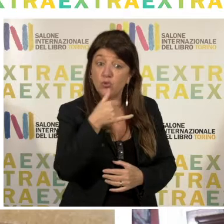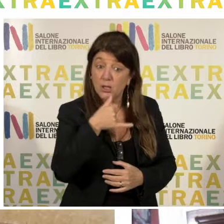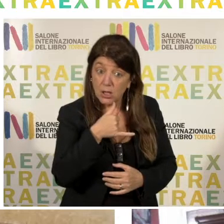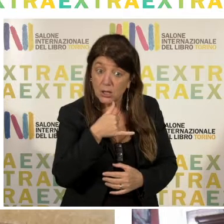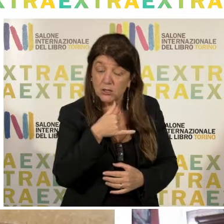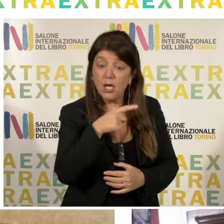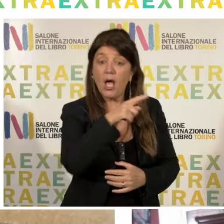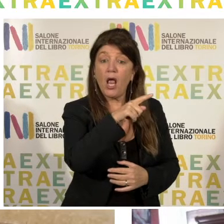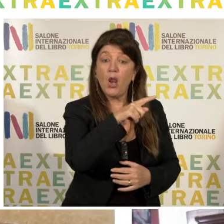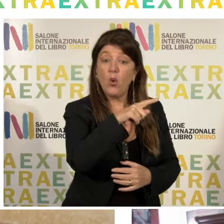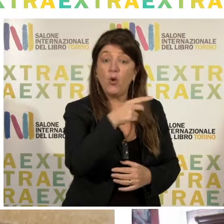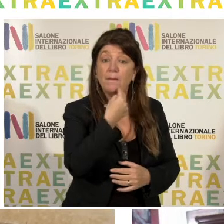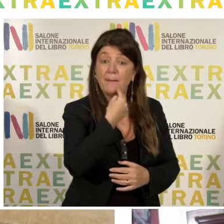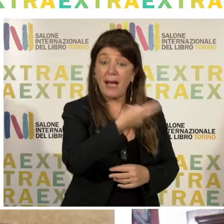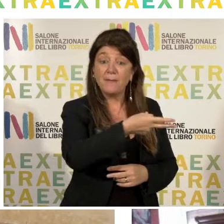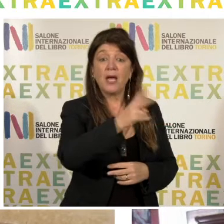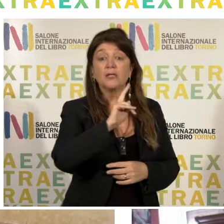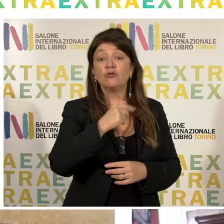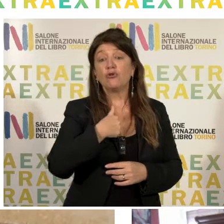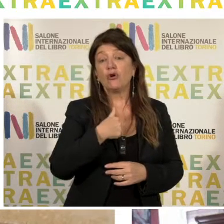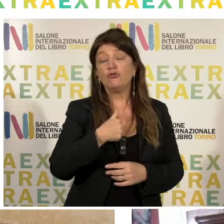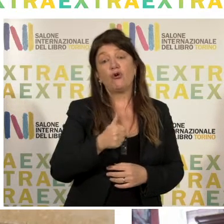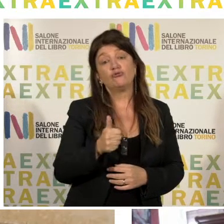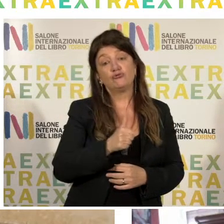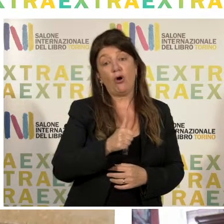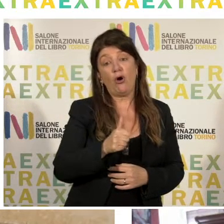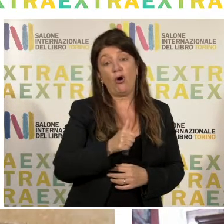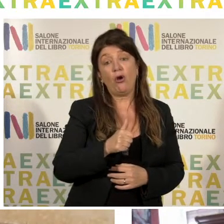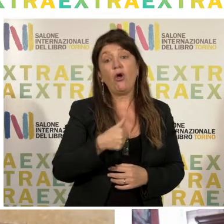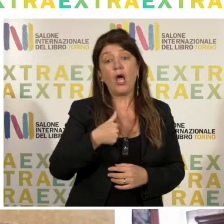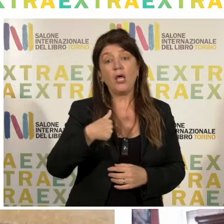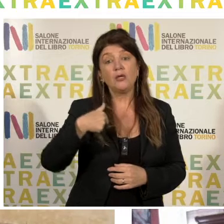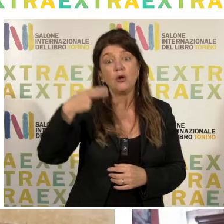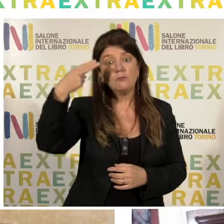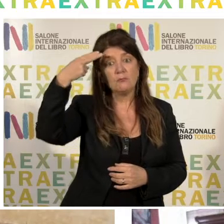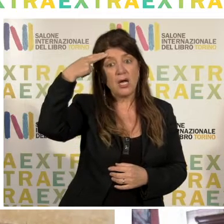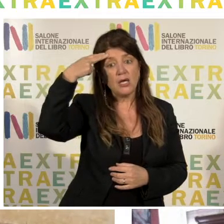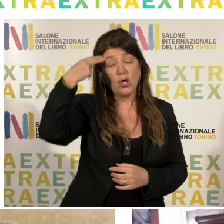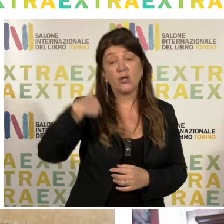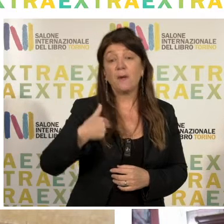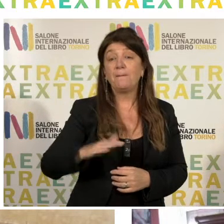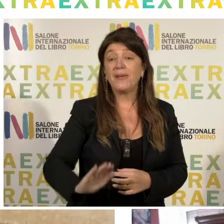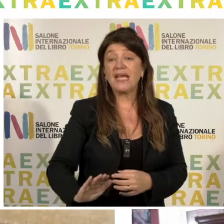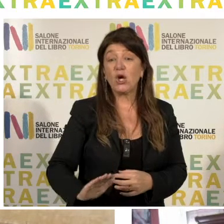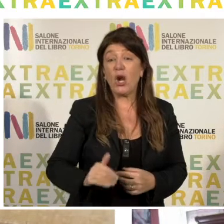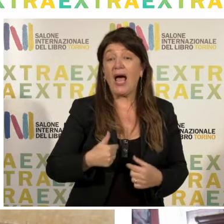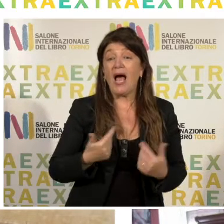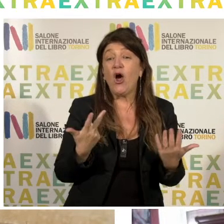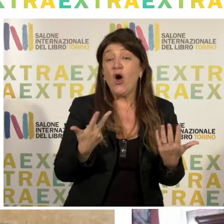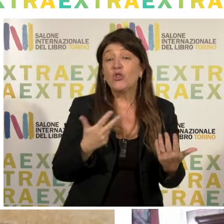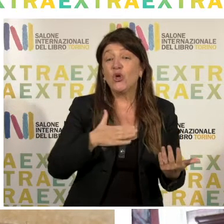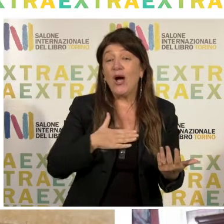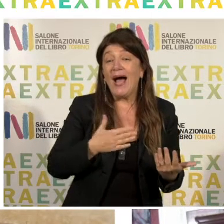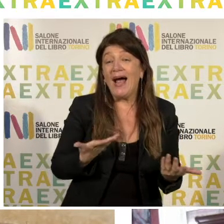solo. Et moi, a 8 ans, je savais pas Io lui a 8 anni 8 anni que j'étais avec lui. non potevo dirgli che ero comunque Mais al suo